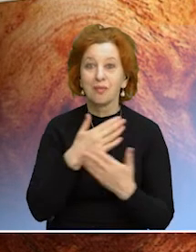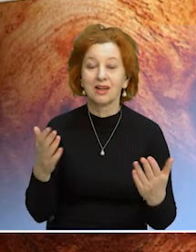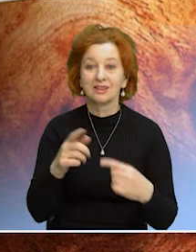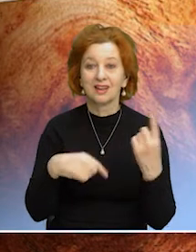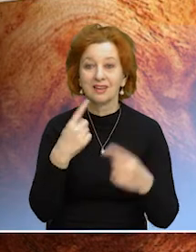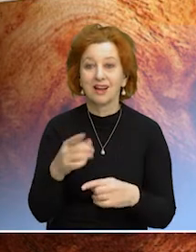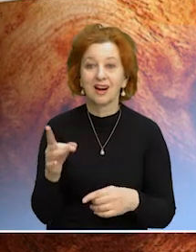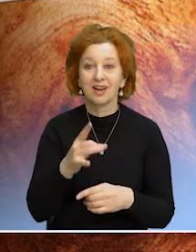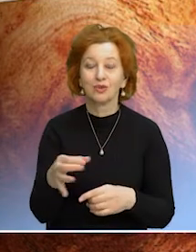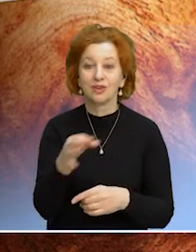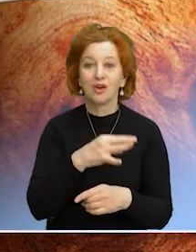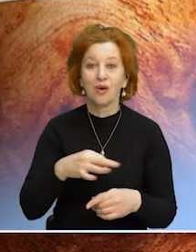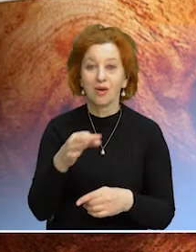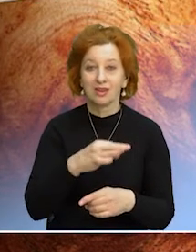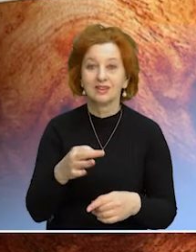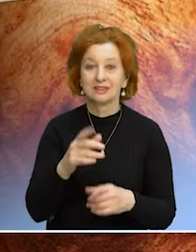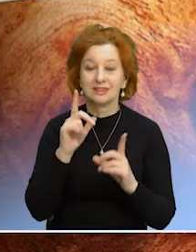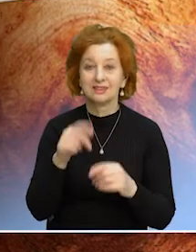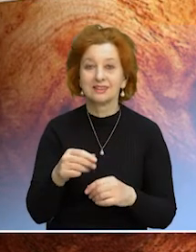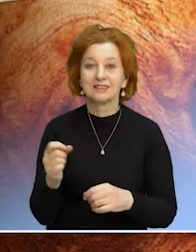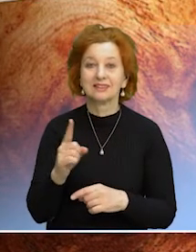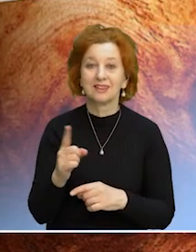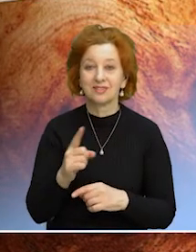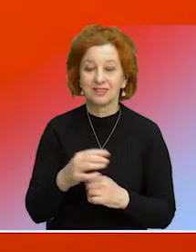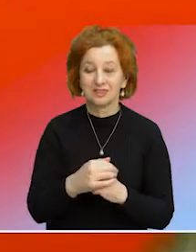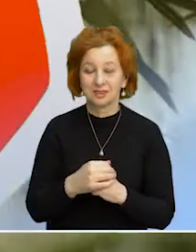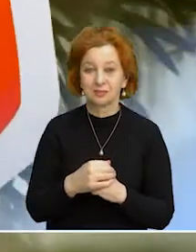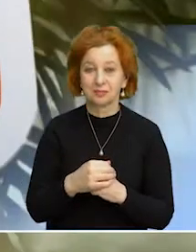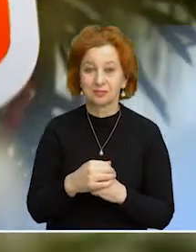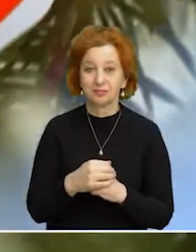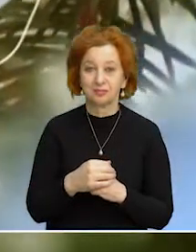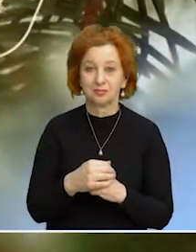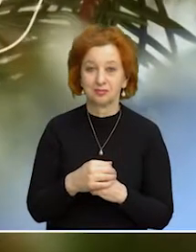последний негазифицированный район Ростовской области Заветинский.